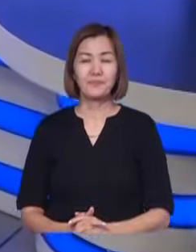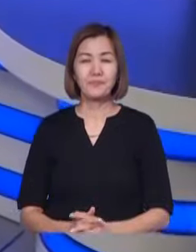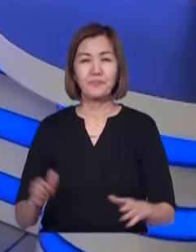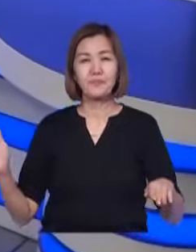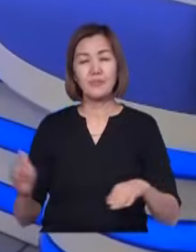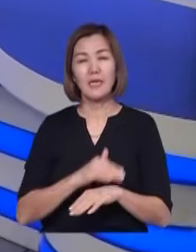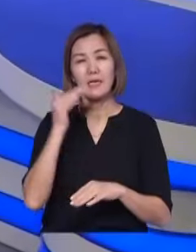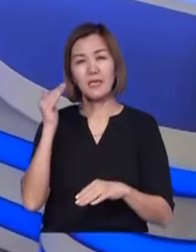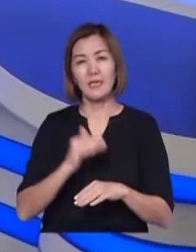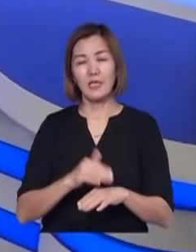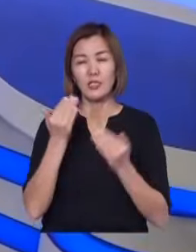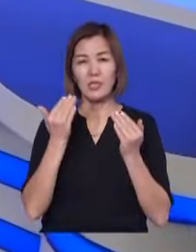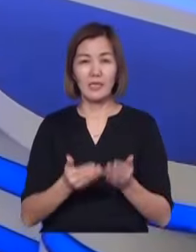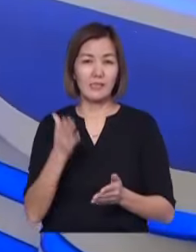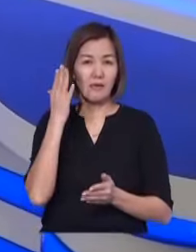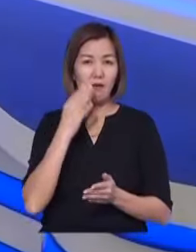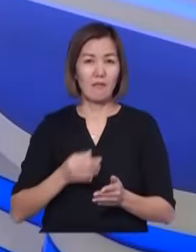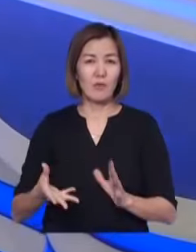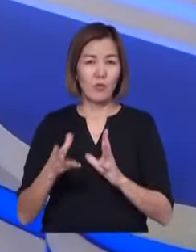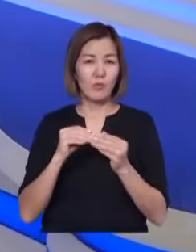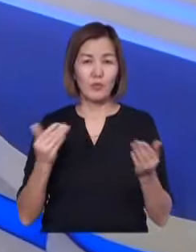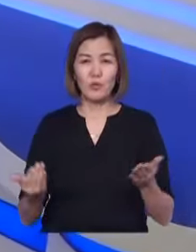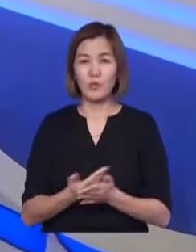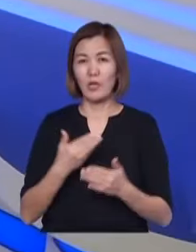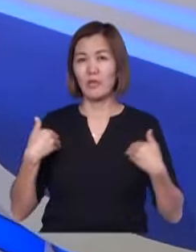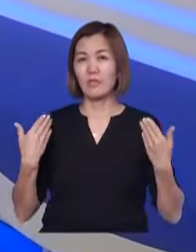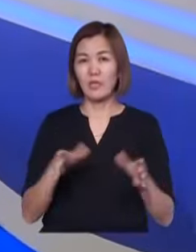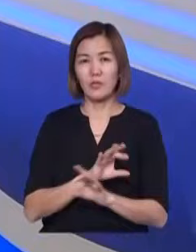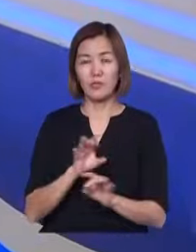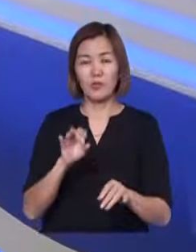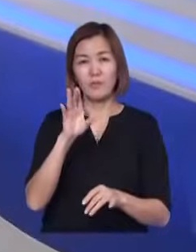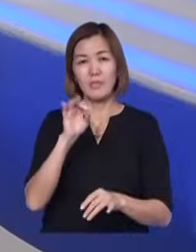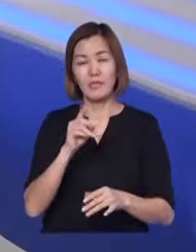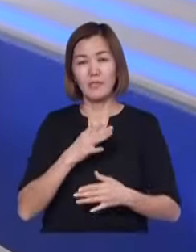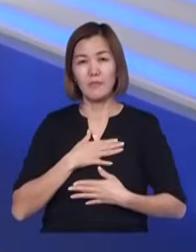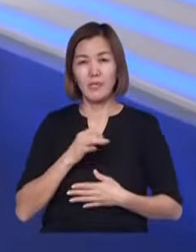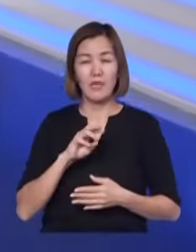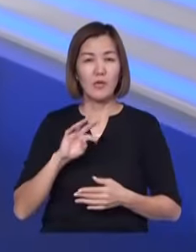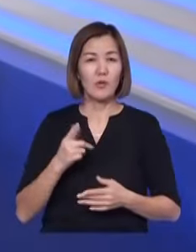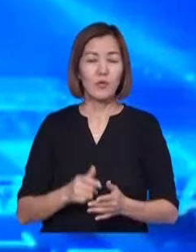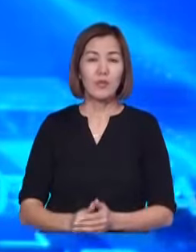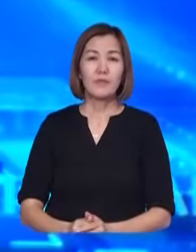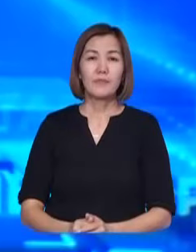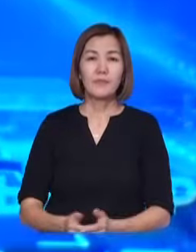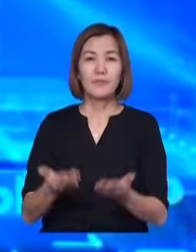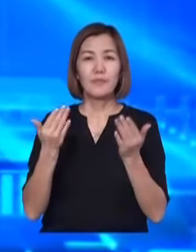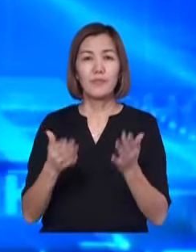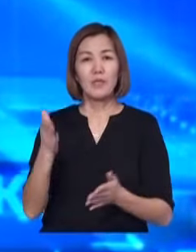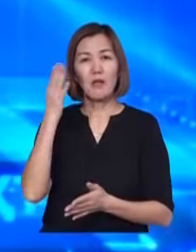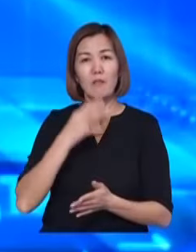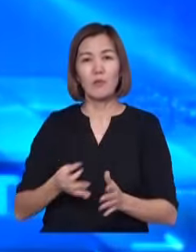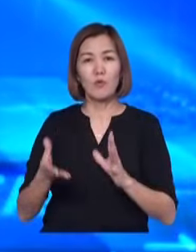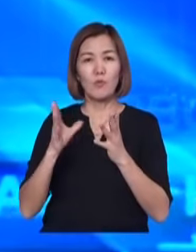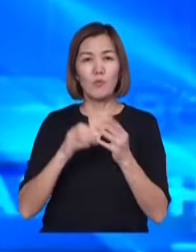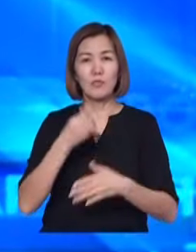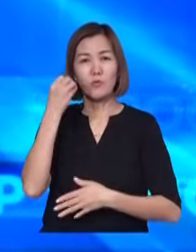Қайлы кеш, құрметті көрермен, тікелей эфирде Алматы облысының қорытынды жаңалықтары. Студияда Селошан, сурд аудармада Айгүл Жұмашқызы. Биыл